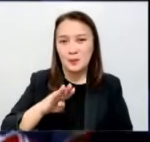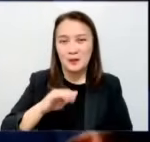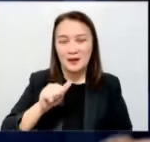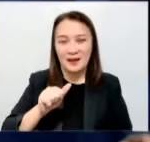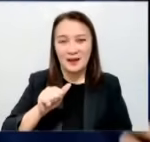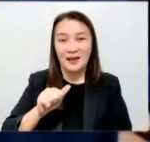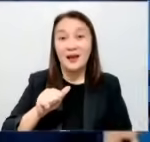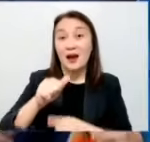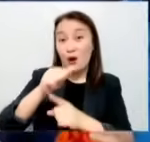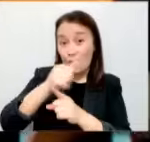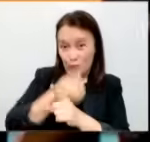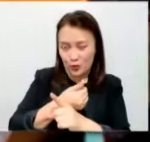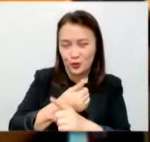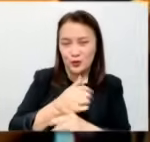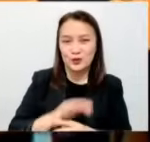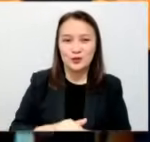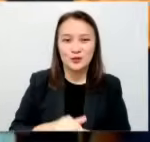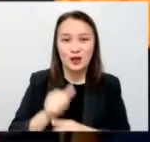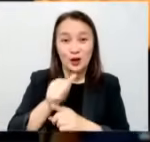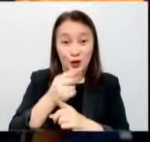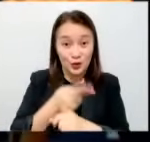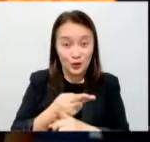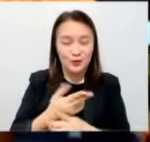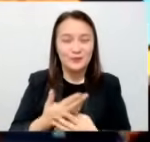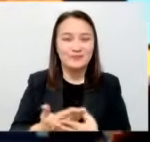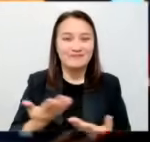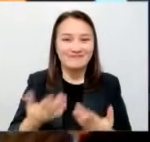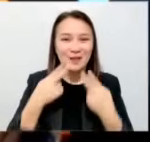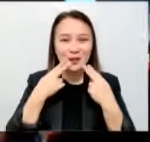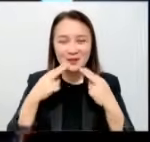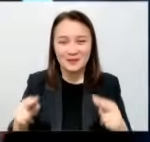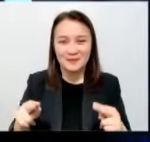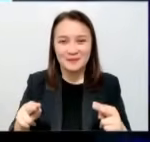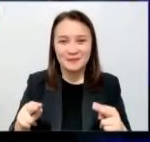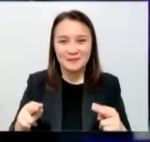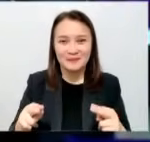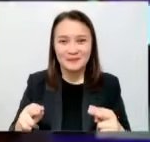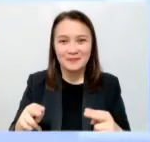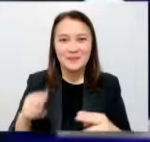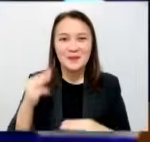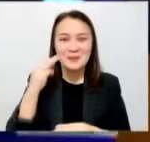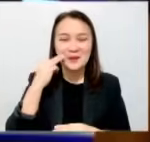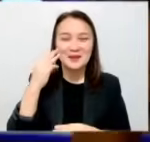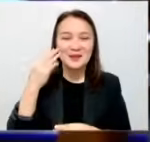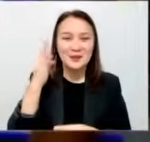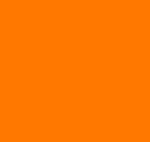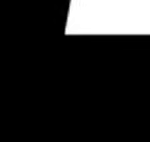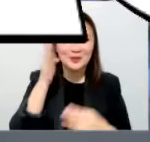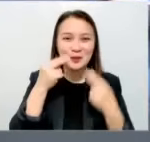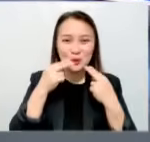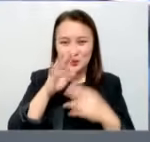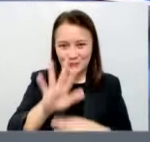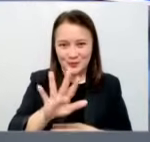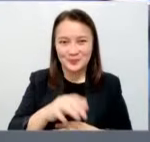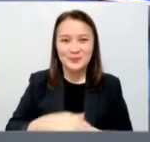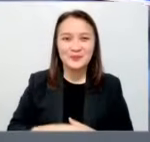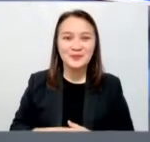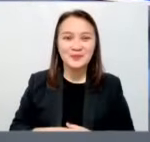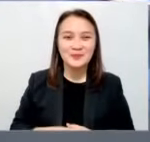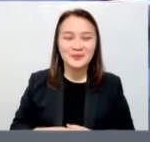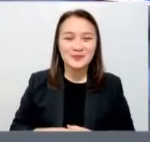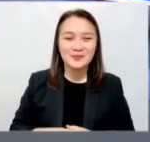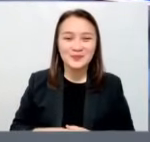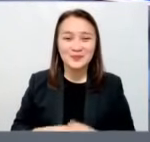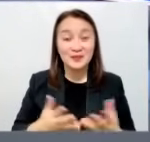Agosto para sa Governor's Cup. Nagbabalita mula sa Frontline. Martie Bautista, News 5. At